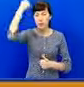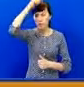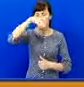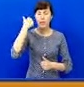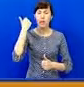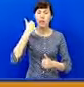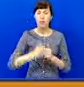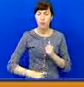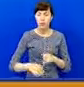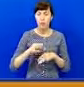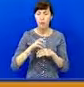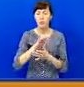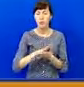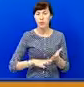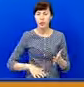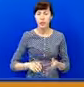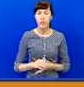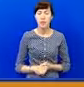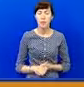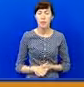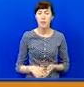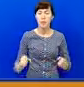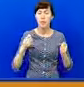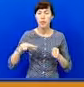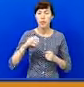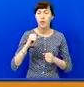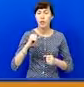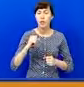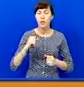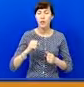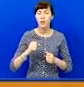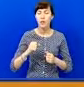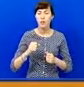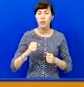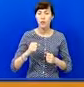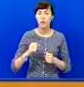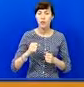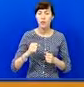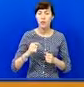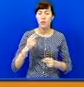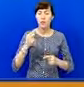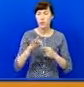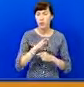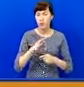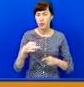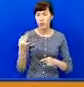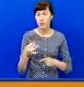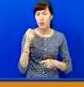Осы ары қарай жалғаса береді деп есептейміз. Спортшылардың бәрі жарысын өтіп жатқан өзі әдемі өтті, ойынның бәрі өте қызық болып